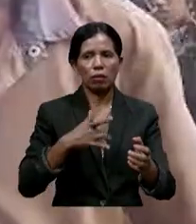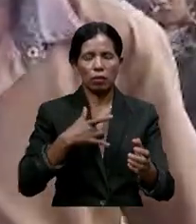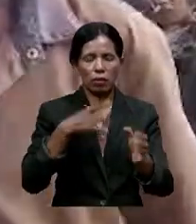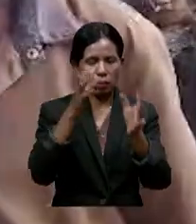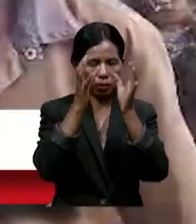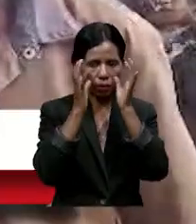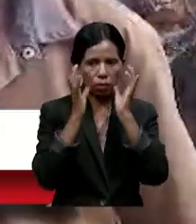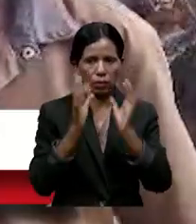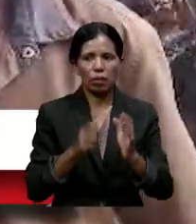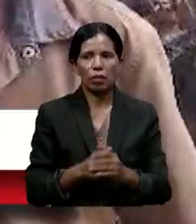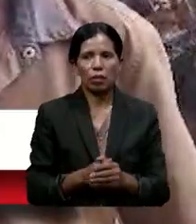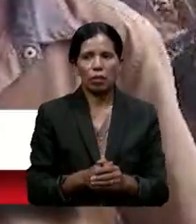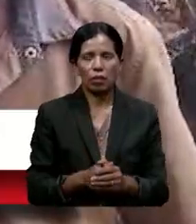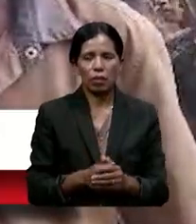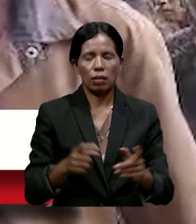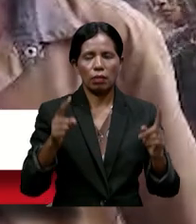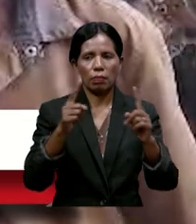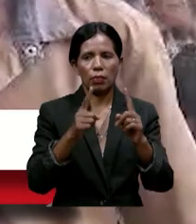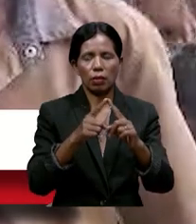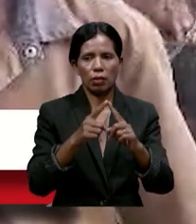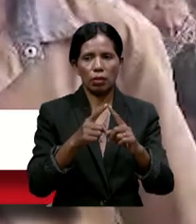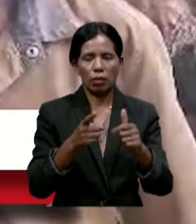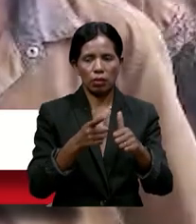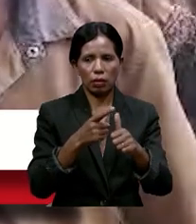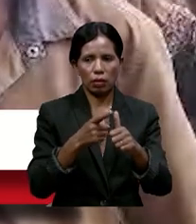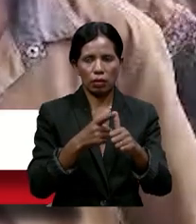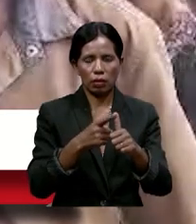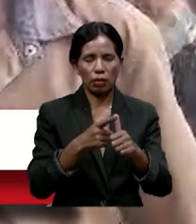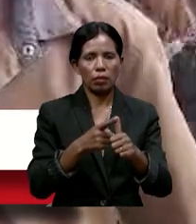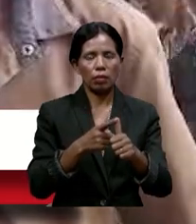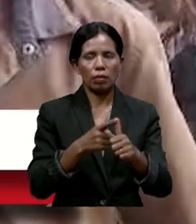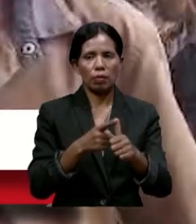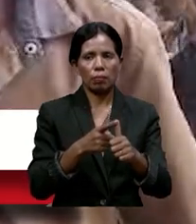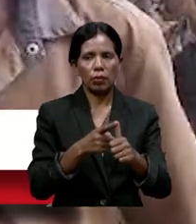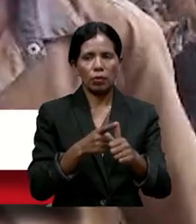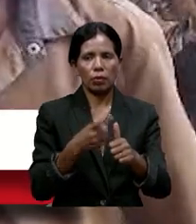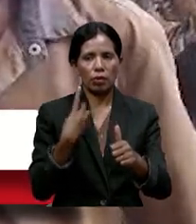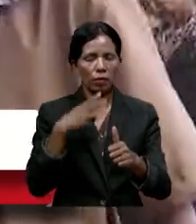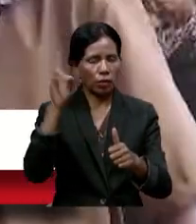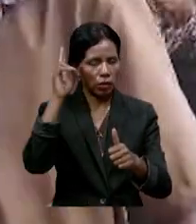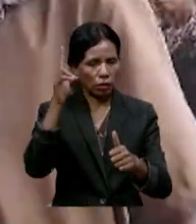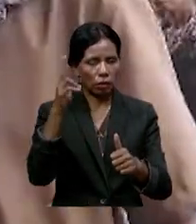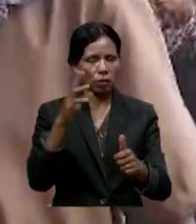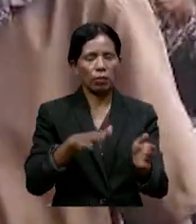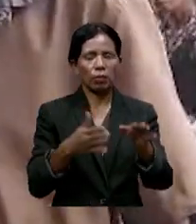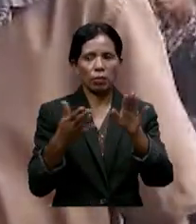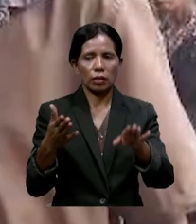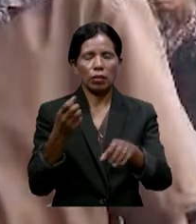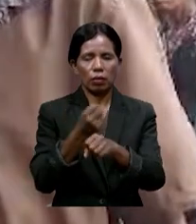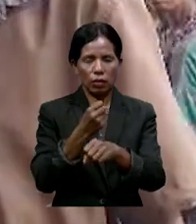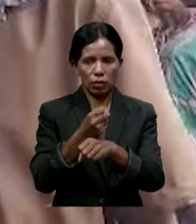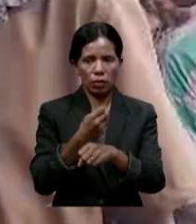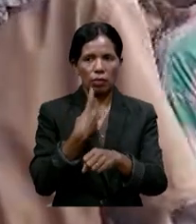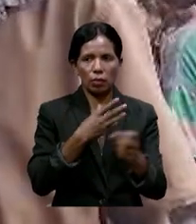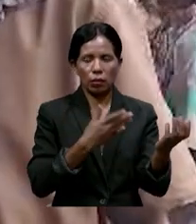derbe triste de deves ele ligado ho matriam a minha tio a minha am a minha la próxima vou hablar